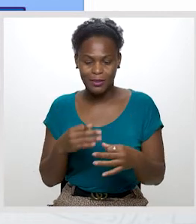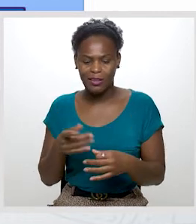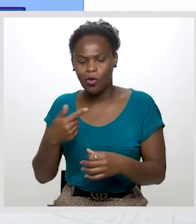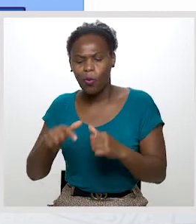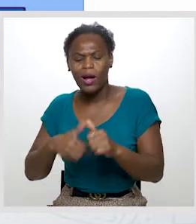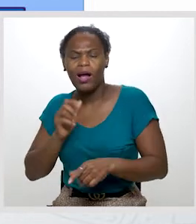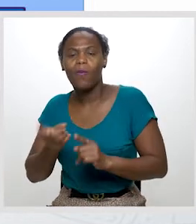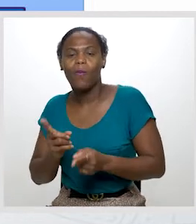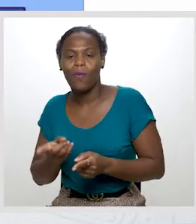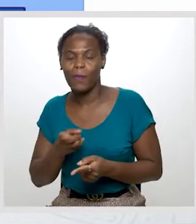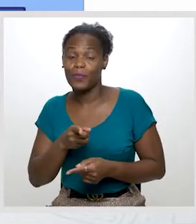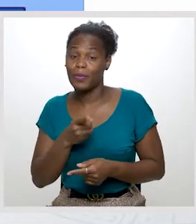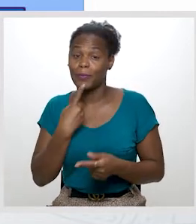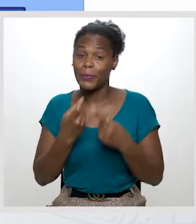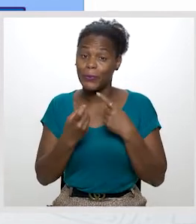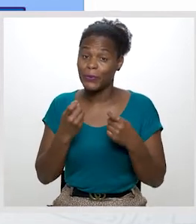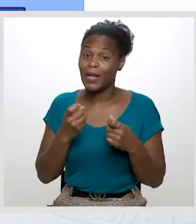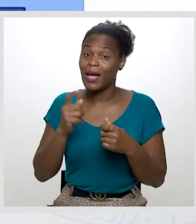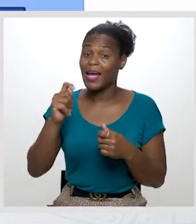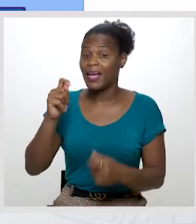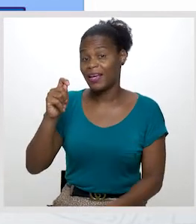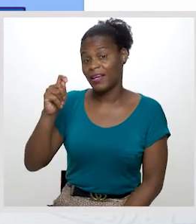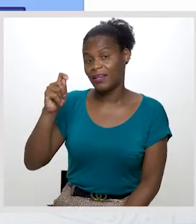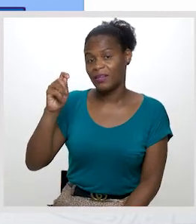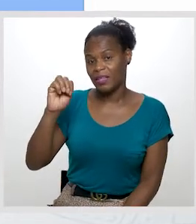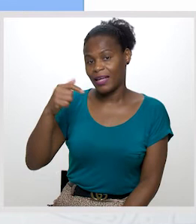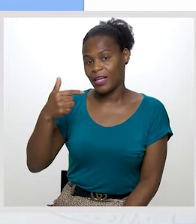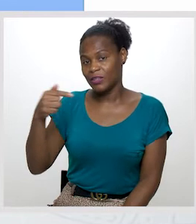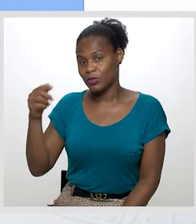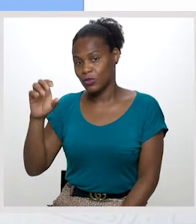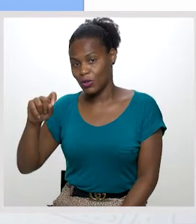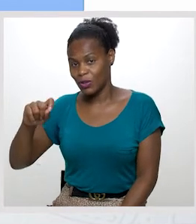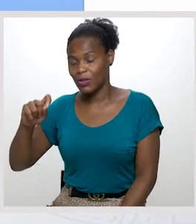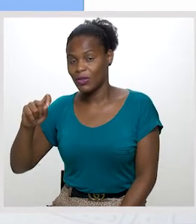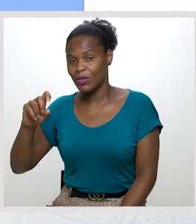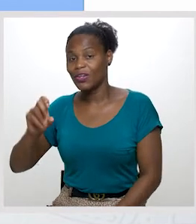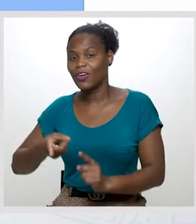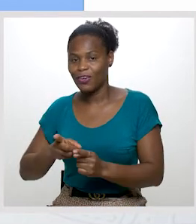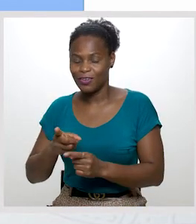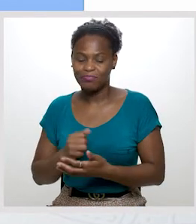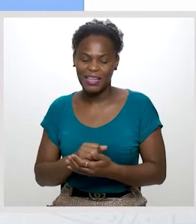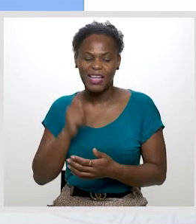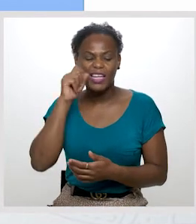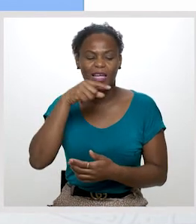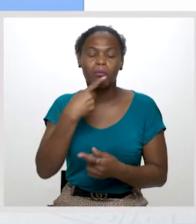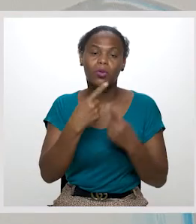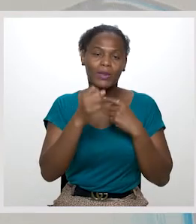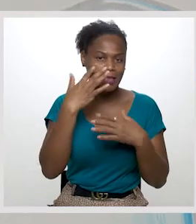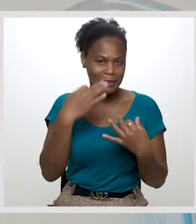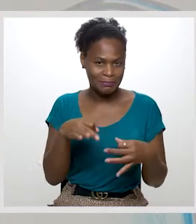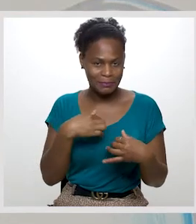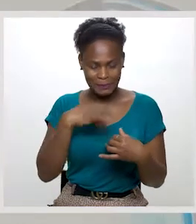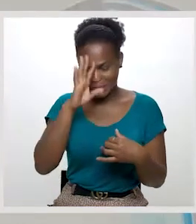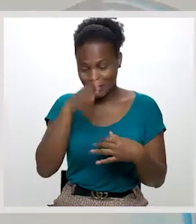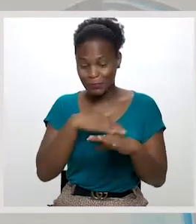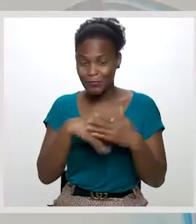gagne? C'est la question avec est-ce que. Et finalement, qui? C'est bien une question simple. Je sais que tu as